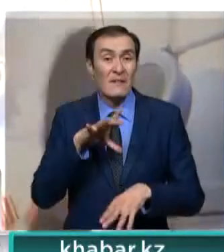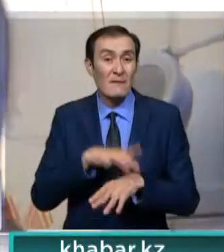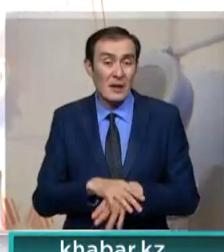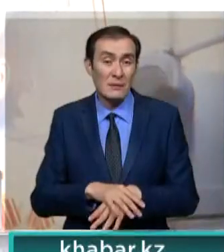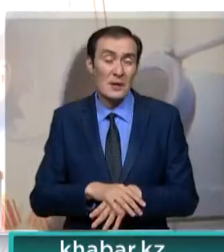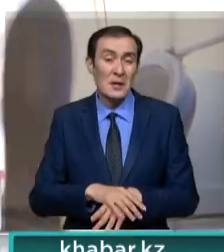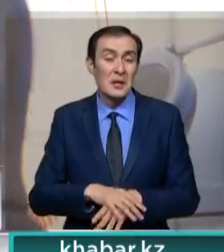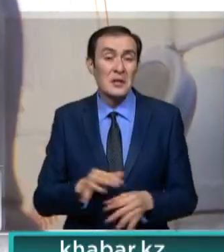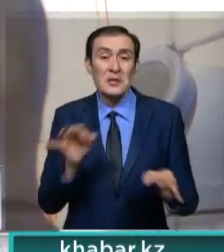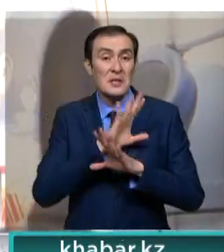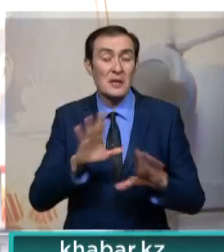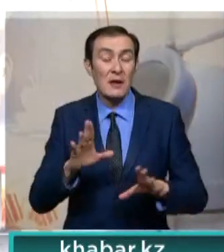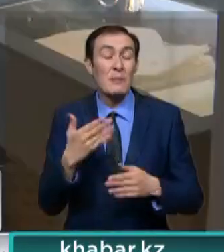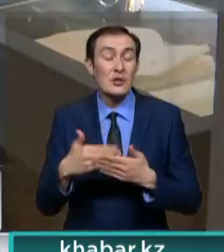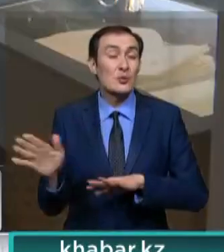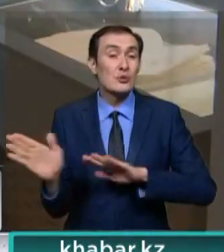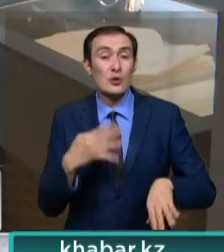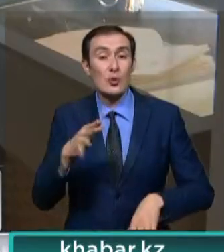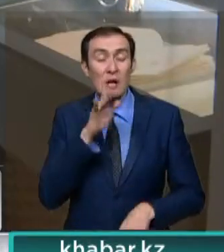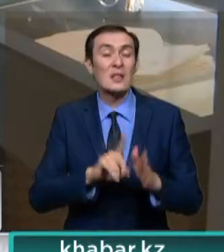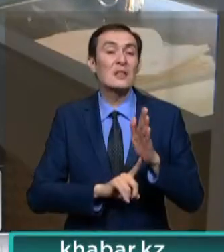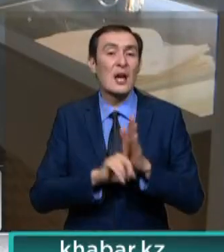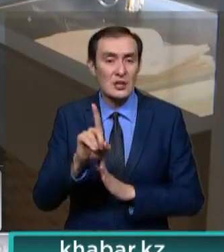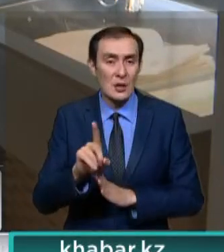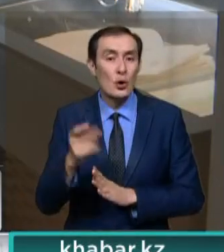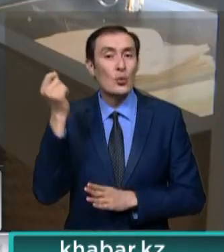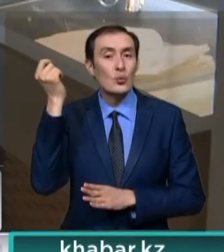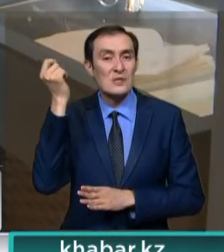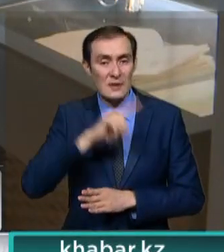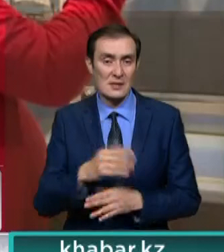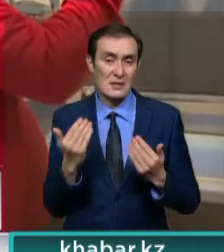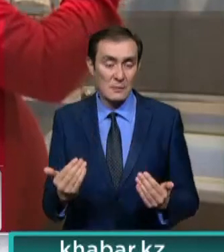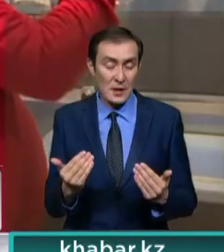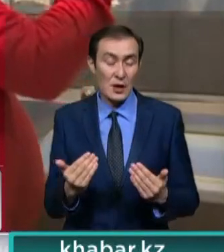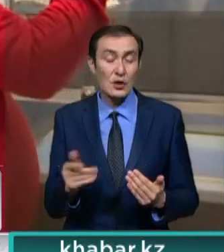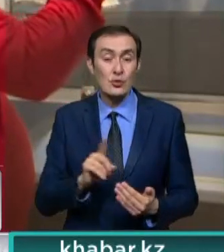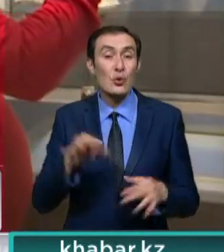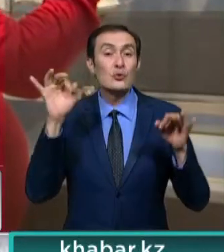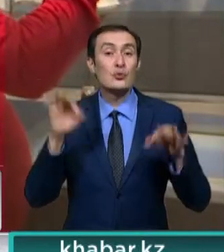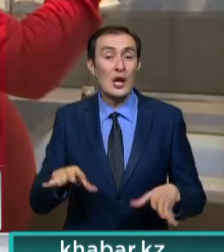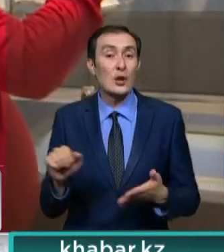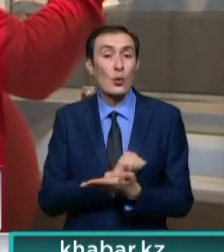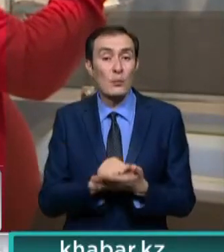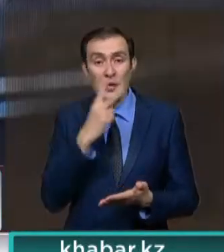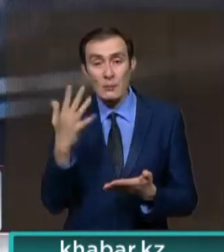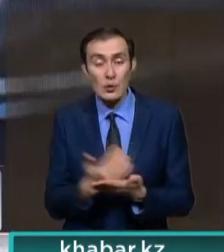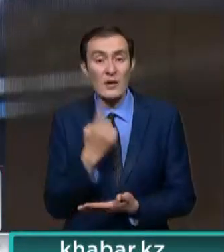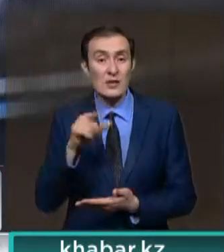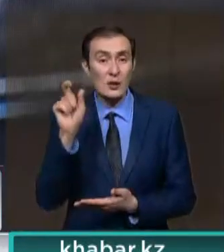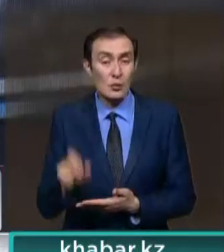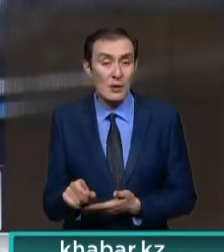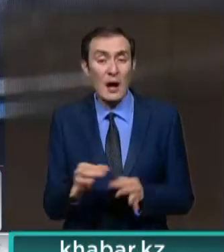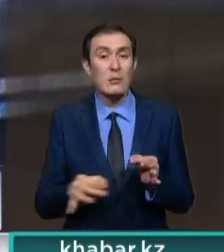скромно умалчивали. И лишь спустя почти 40 лет о нем наконец-то стало общеизвестно. И то случайно. Документ обнаружил один из